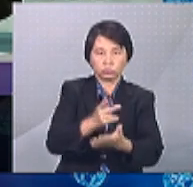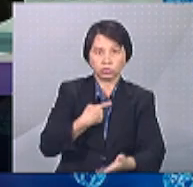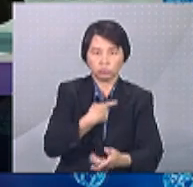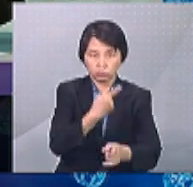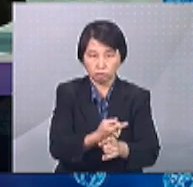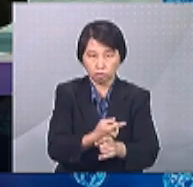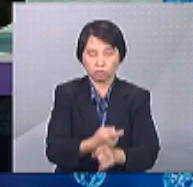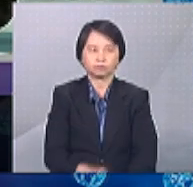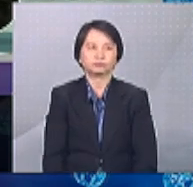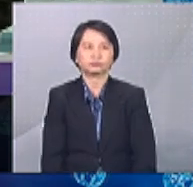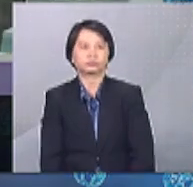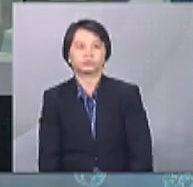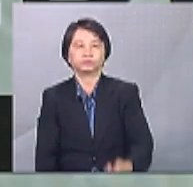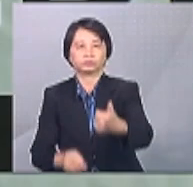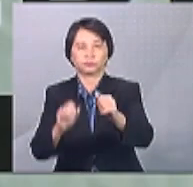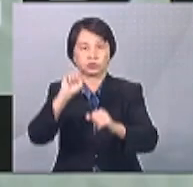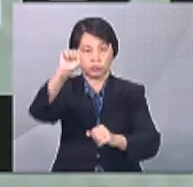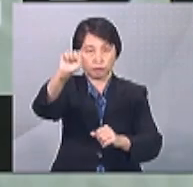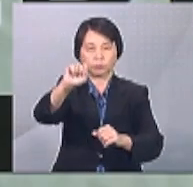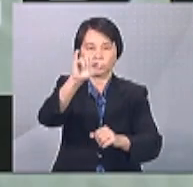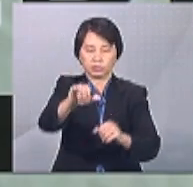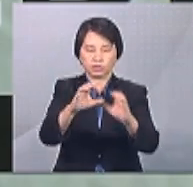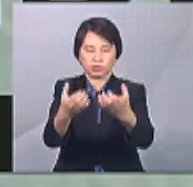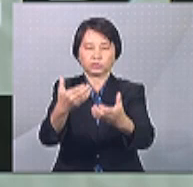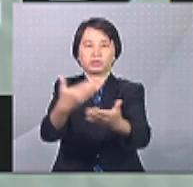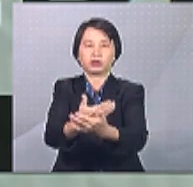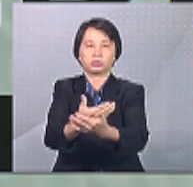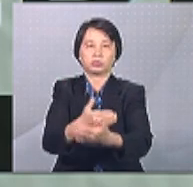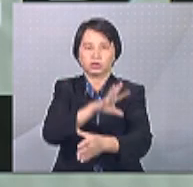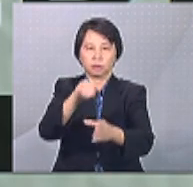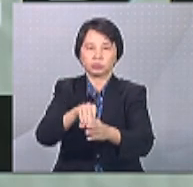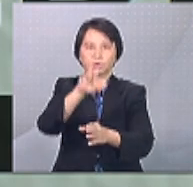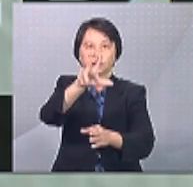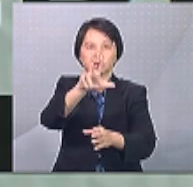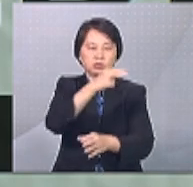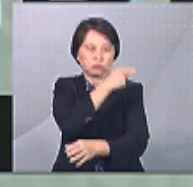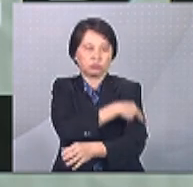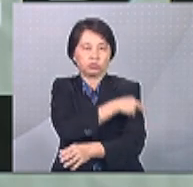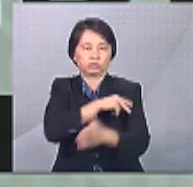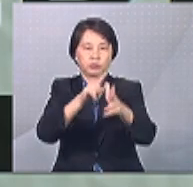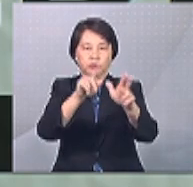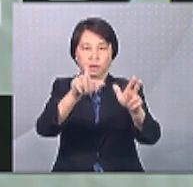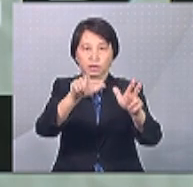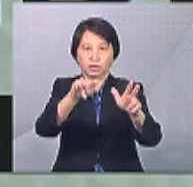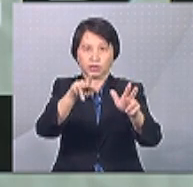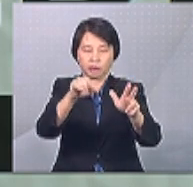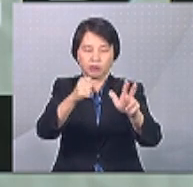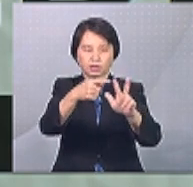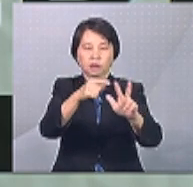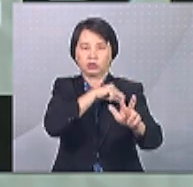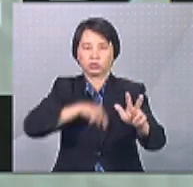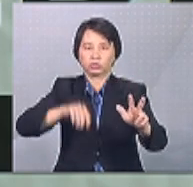yang kesihatan di Sabah tu ialah kluster yang baru. Ada melibatkan 3 hospital. Hospital Likas, Hospital Queen